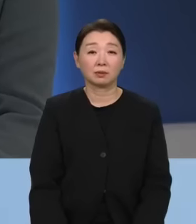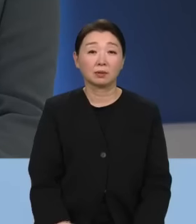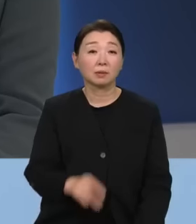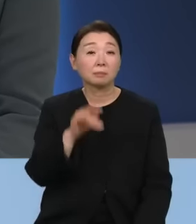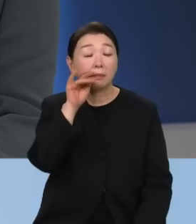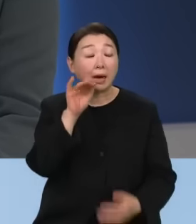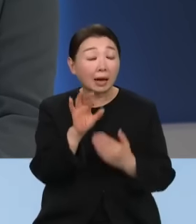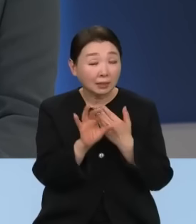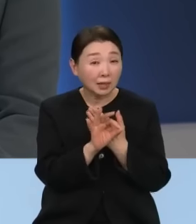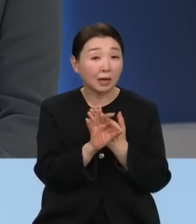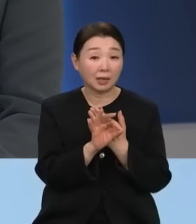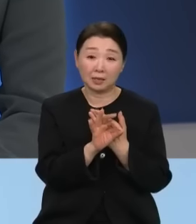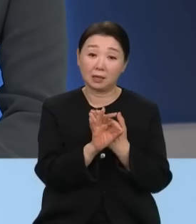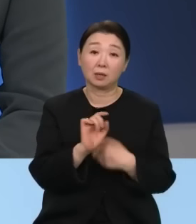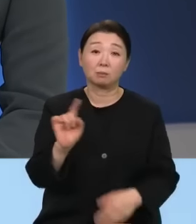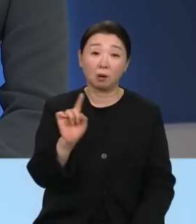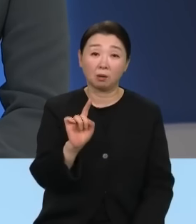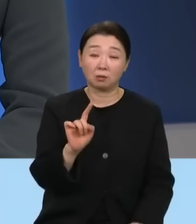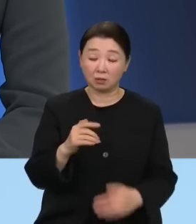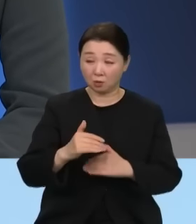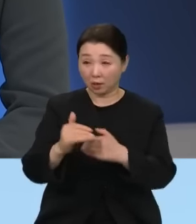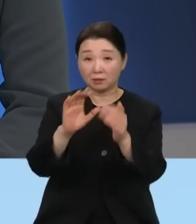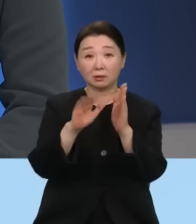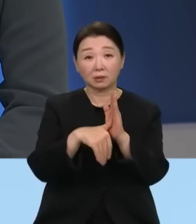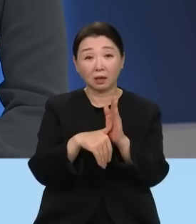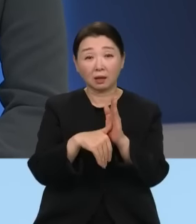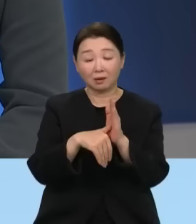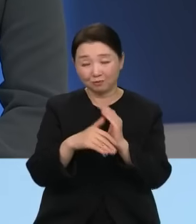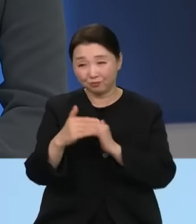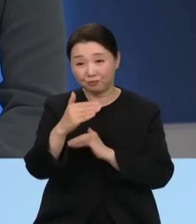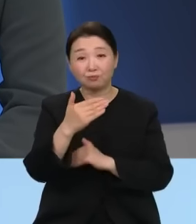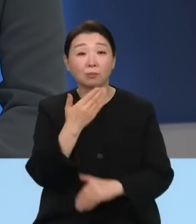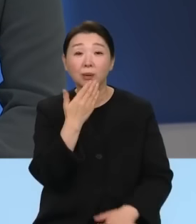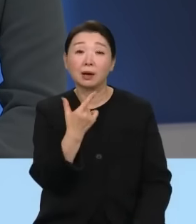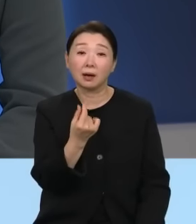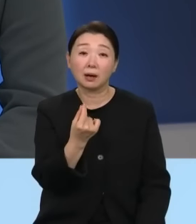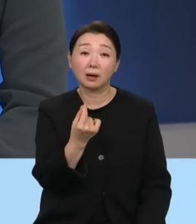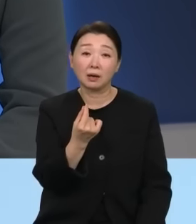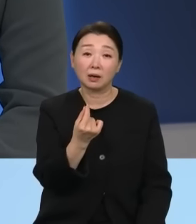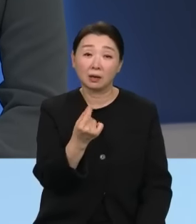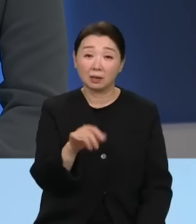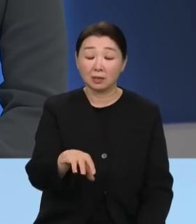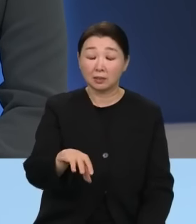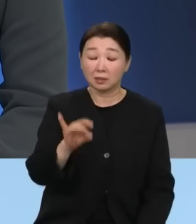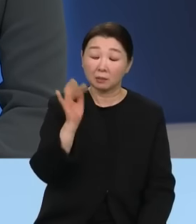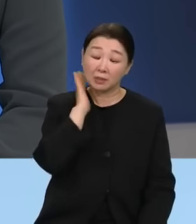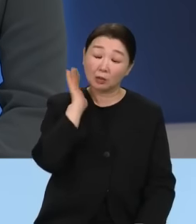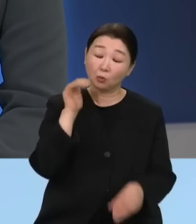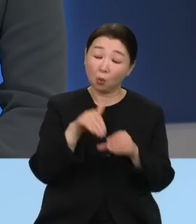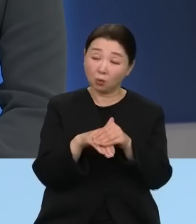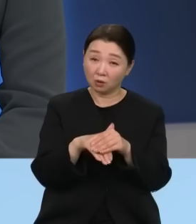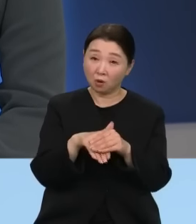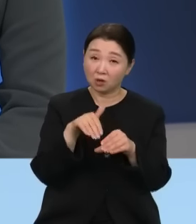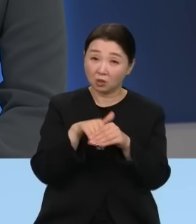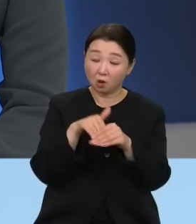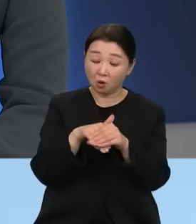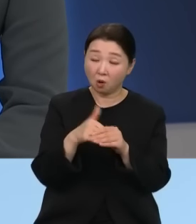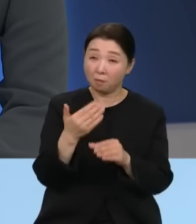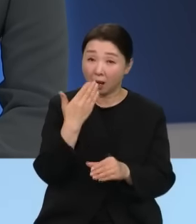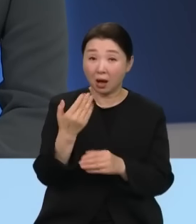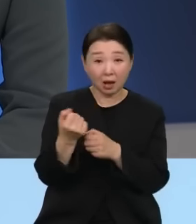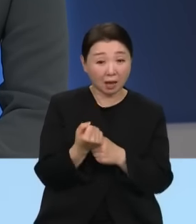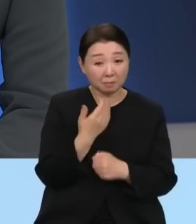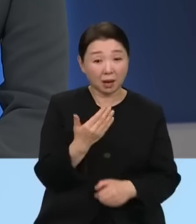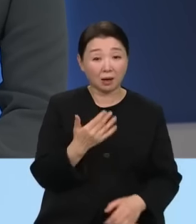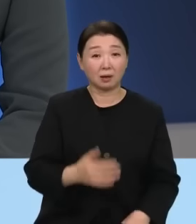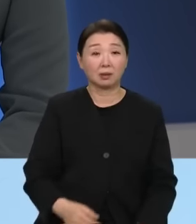뭐 만약을 가정에서 이런 모든 과정이 다 진행이 된다고 한다면 조기 대선 가능성도 있는 거 아닙니까네